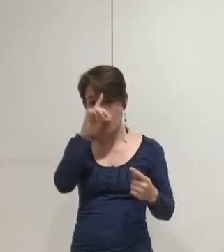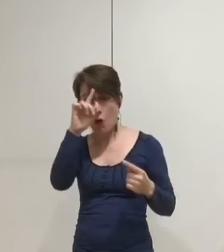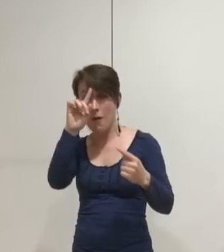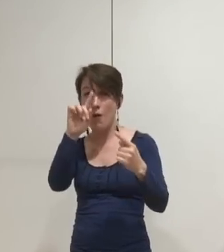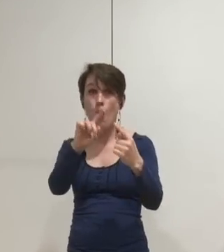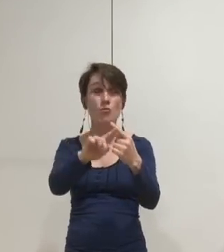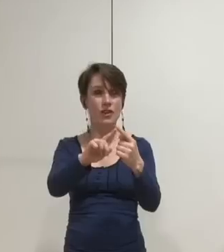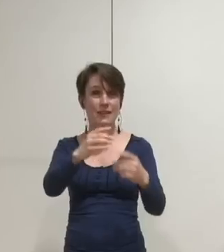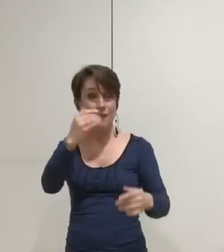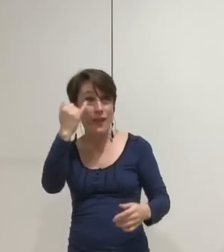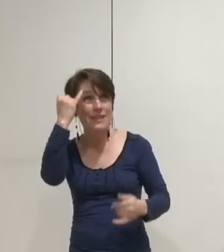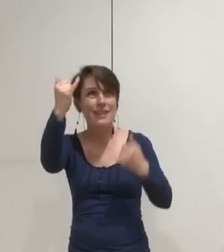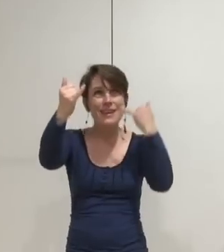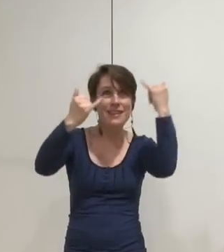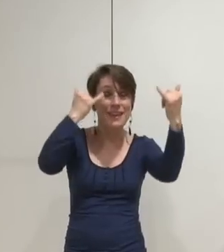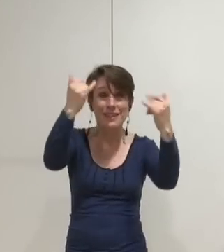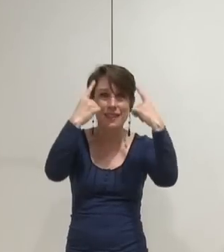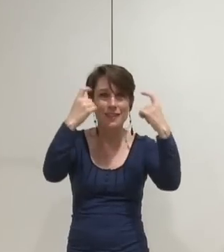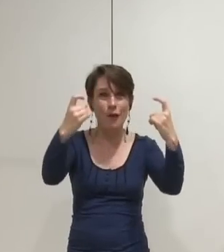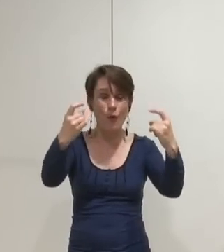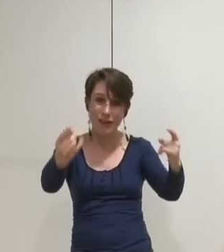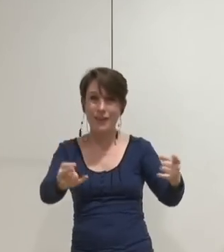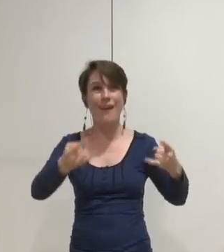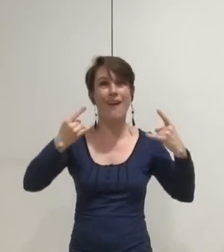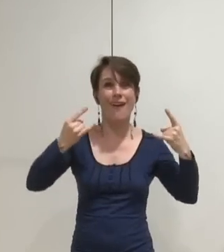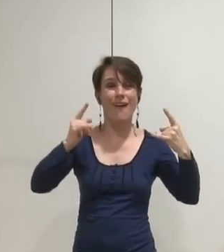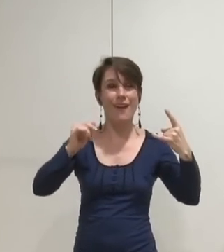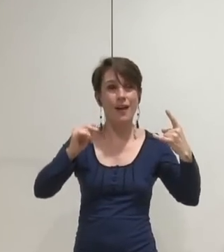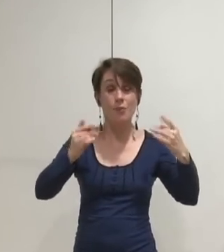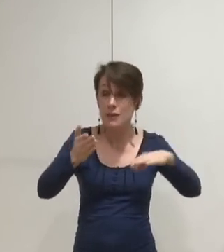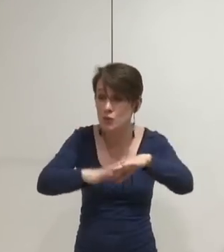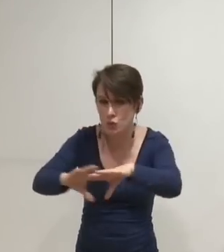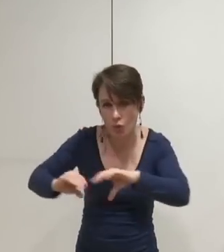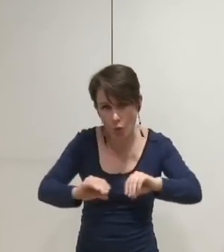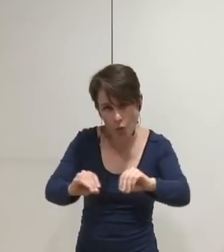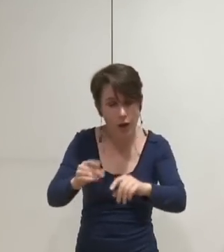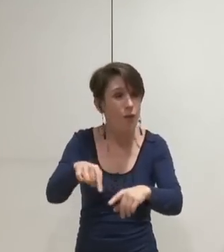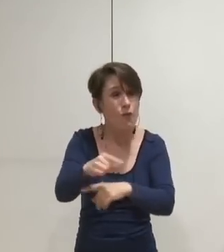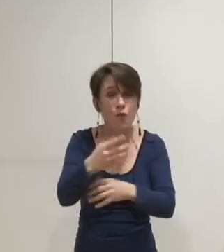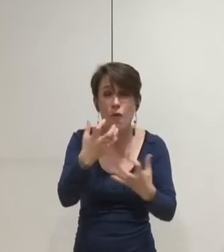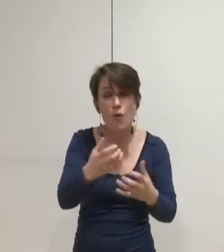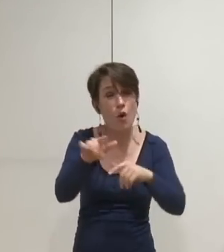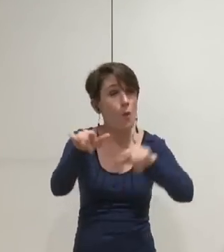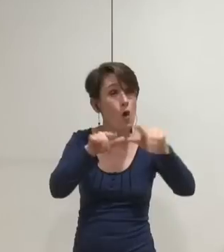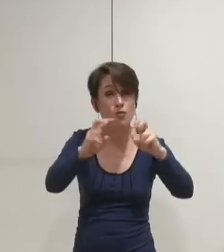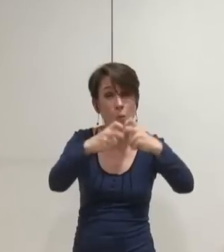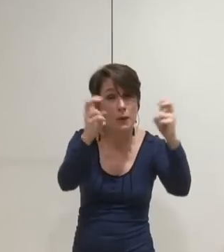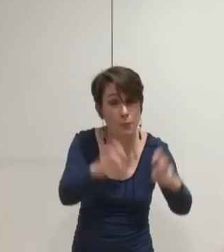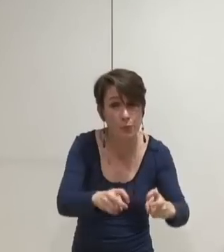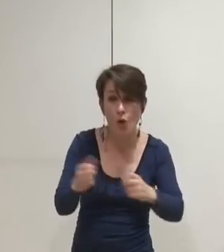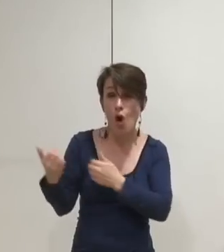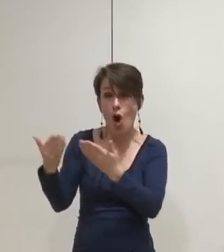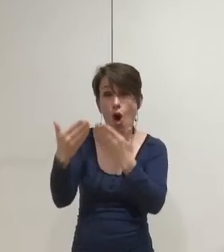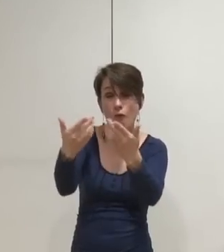fondamentalement opposés à celle-ci mais notamment quand vous parlez de réduire le coût des logements et diversifier l'offre quand cela est